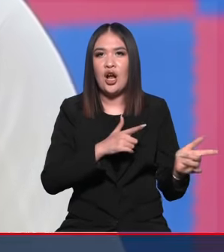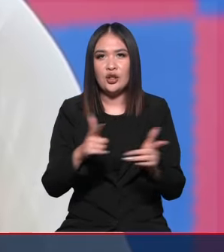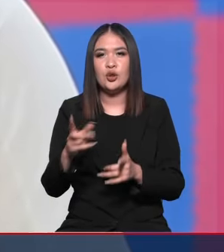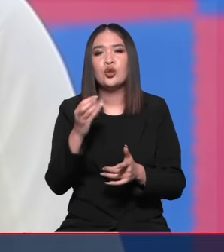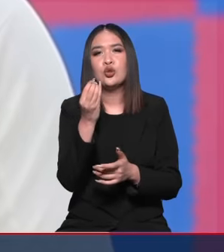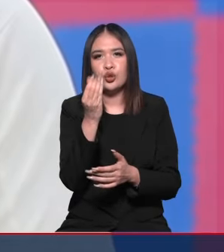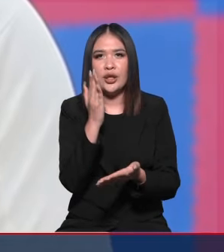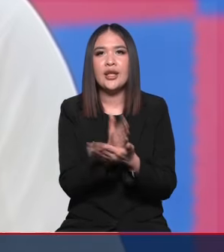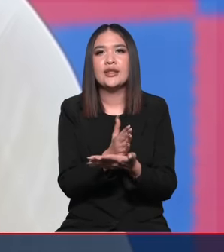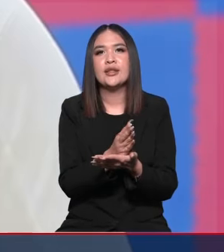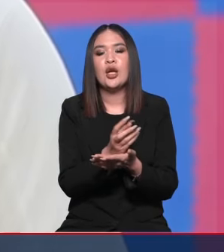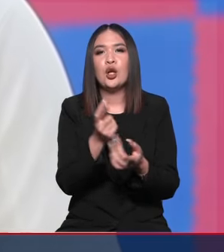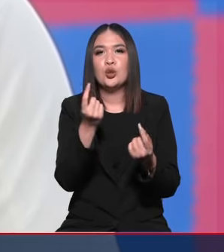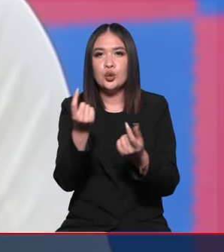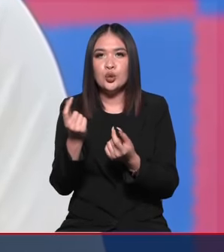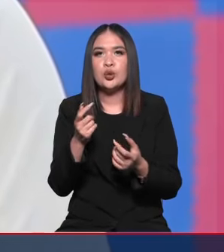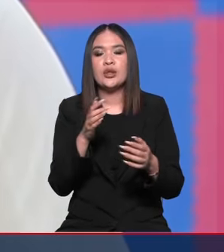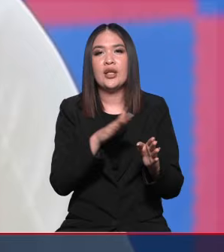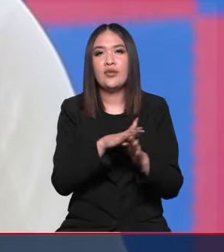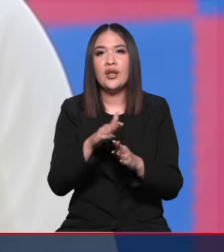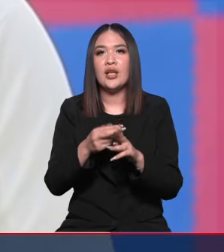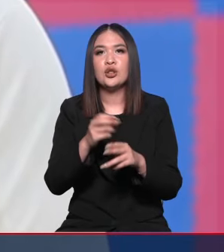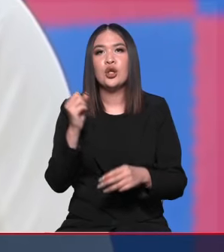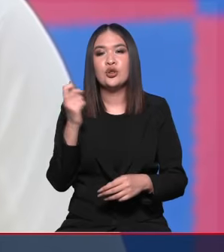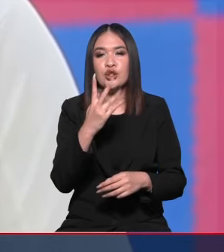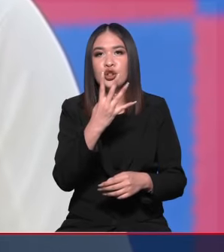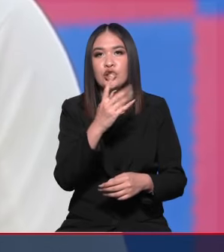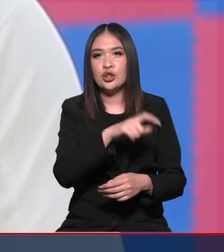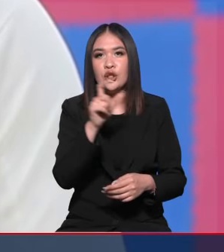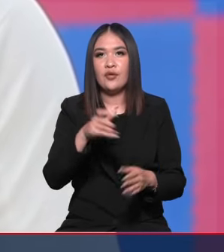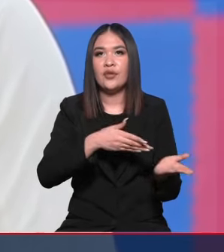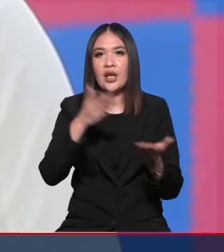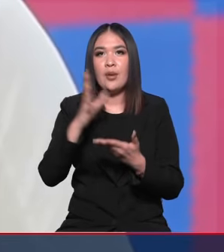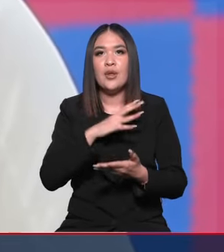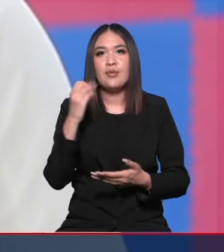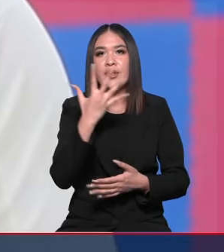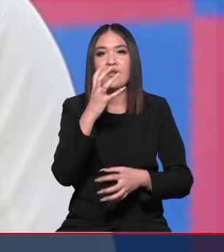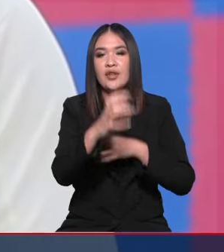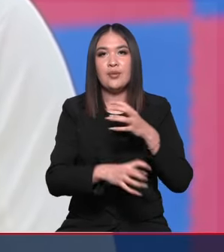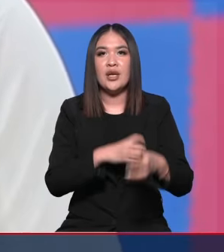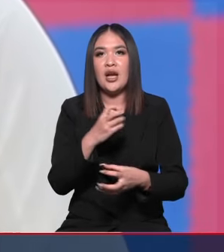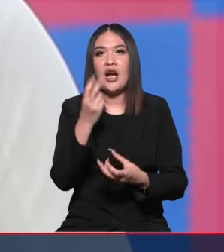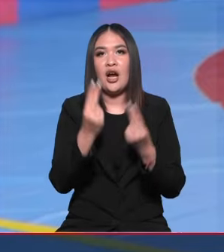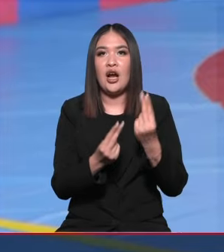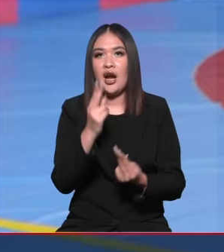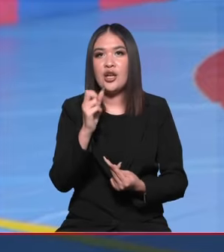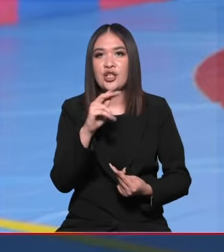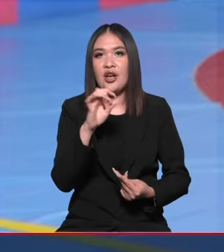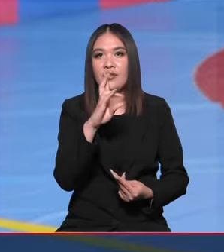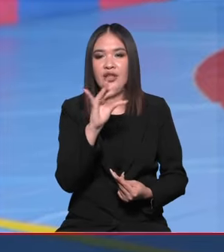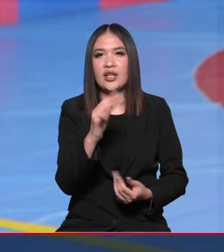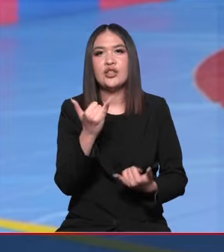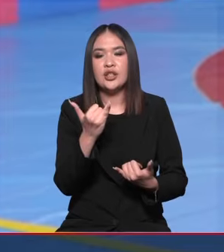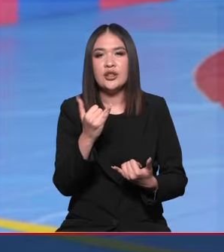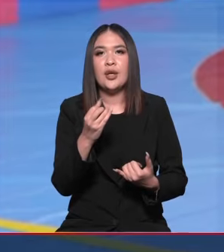еще над чем работать. 4 наших спортсмена получили путевку на участие в 5-х всемирных играх кочевников. С ними интенсивно